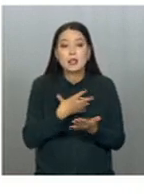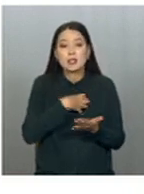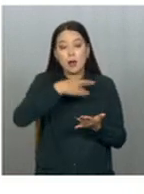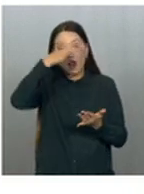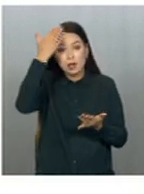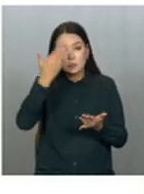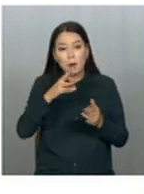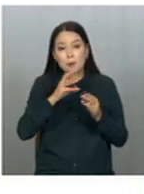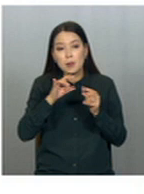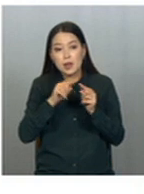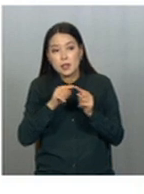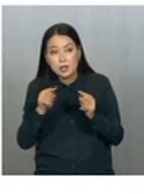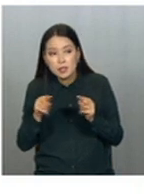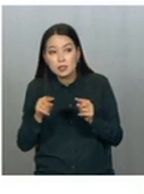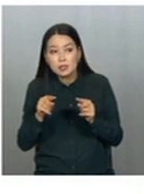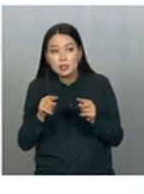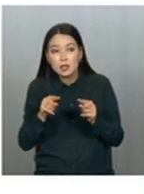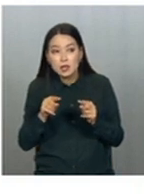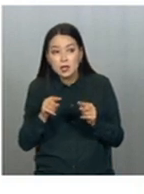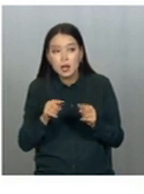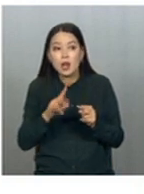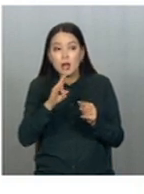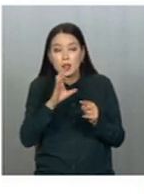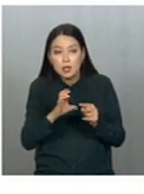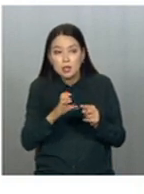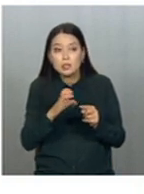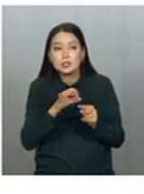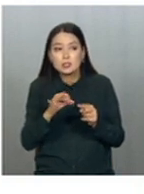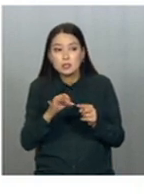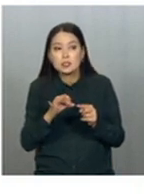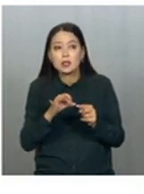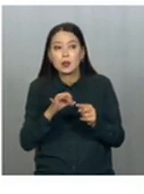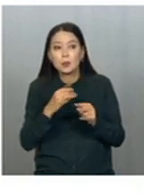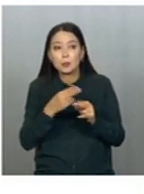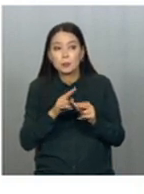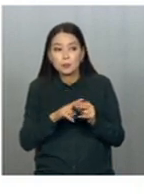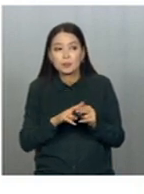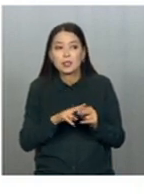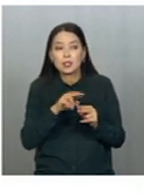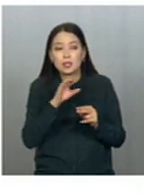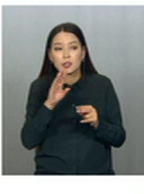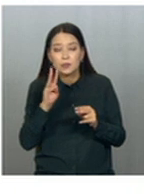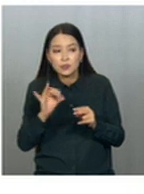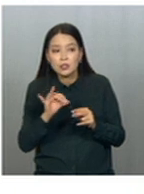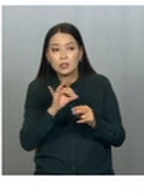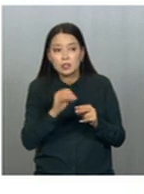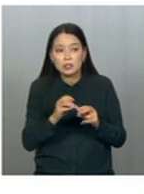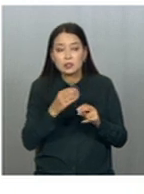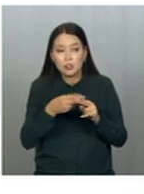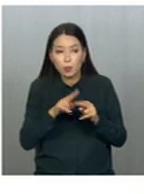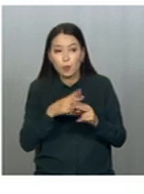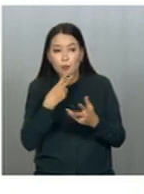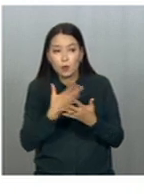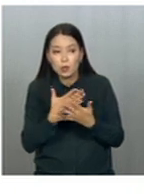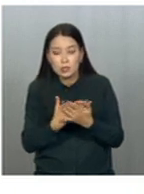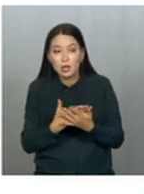меридианы NS және де EZW меридианы түсіріледі. Меридиандар аспанды бірдей